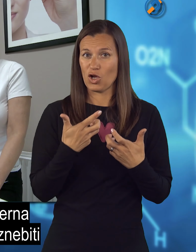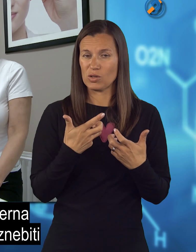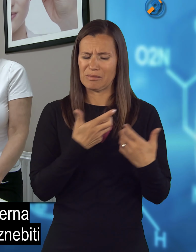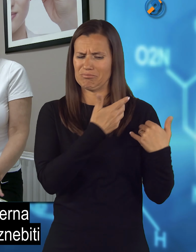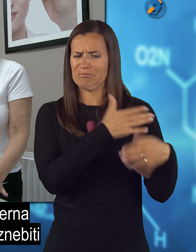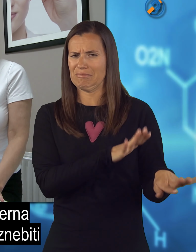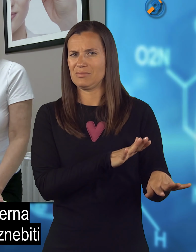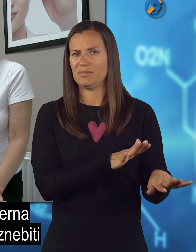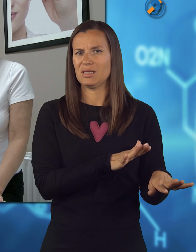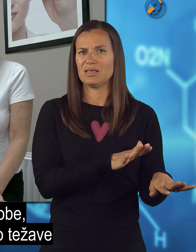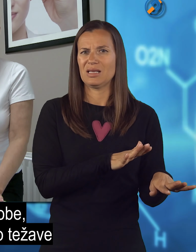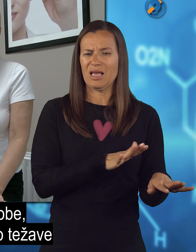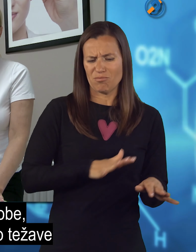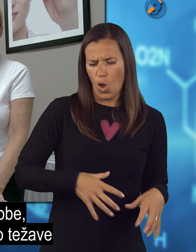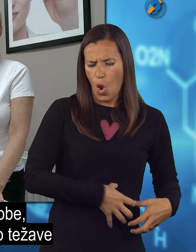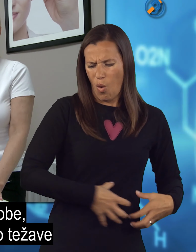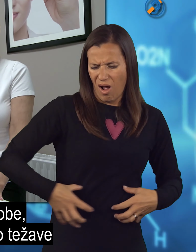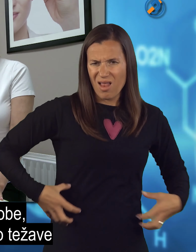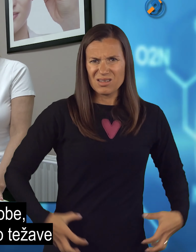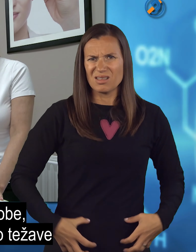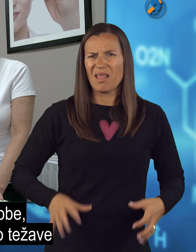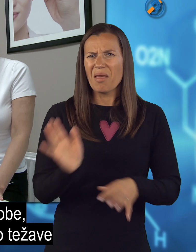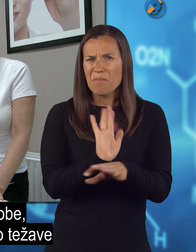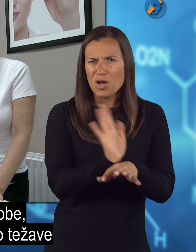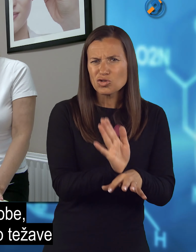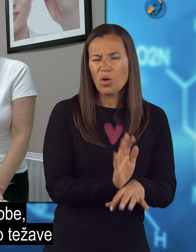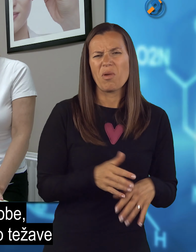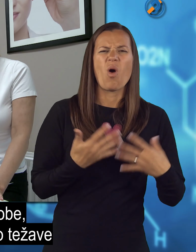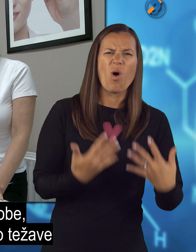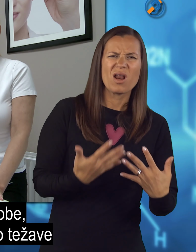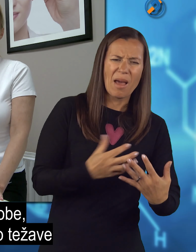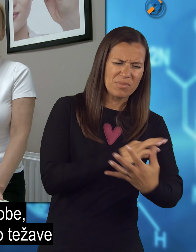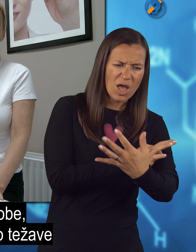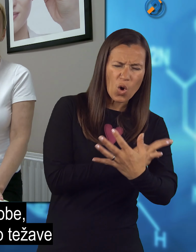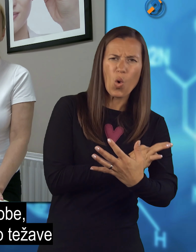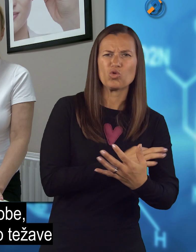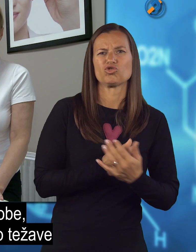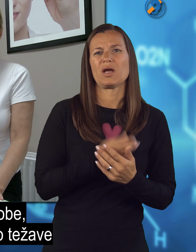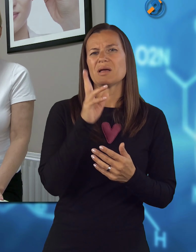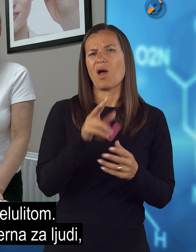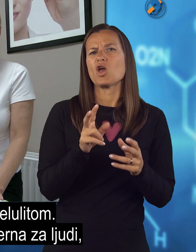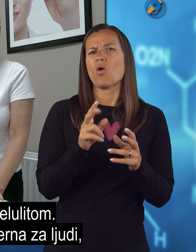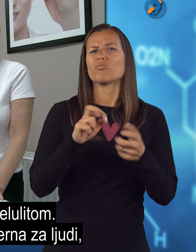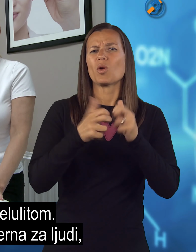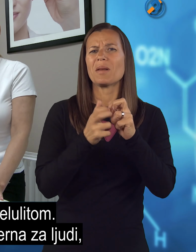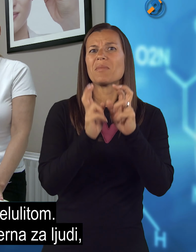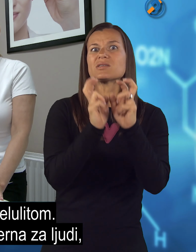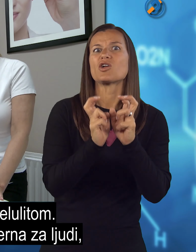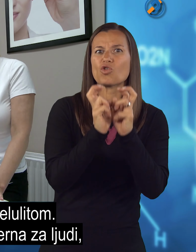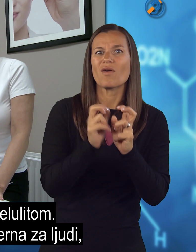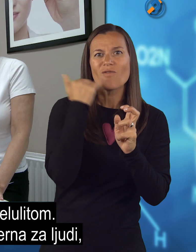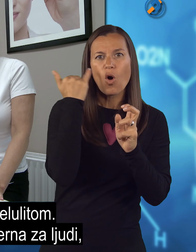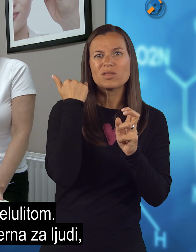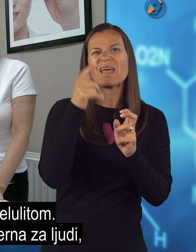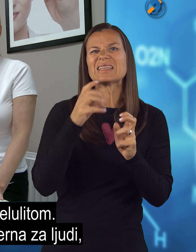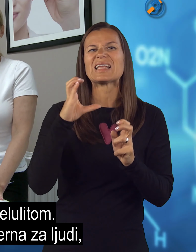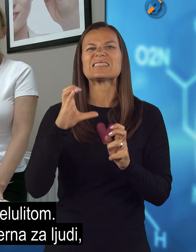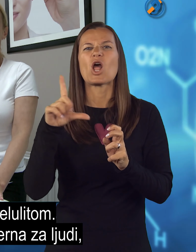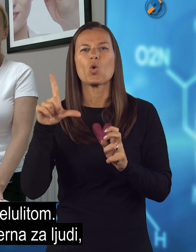želijo se znebiti lokalizirane maščobe, ohlapne kože, ki imajo problem z zastojem vode in pa s